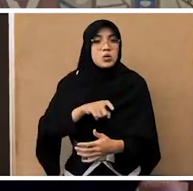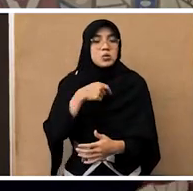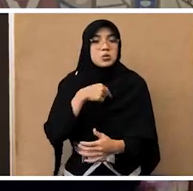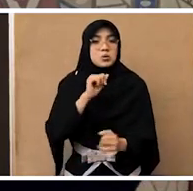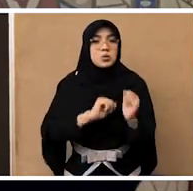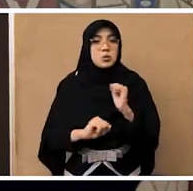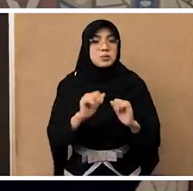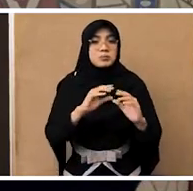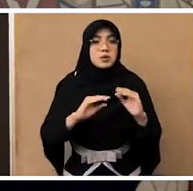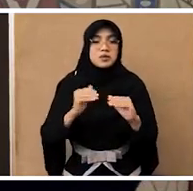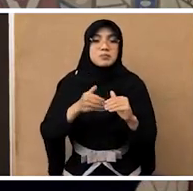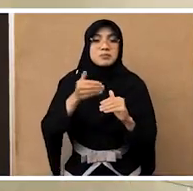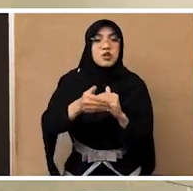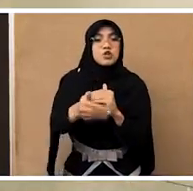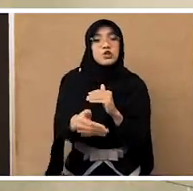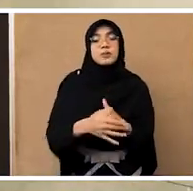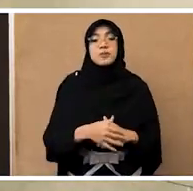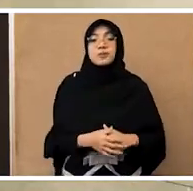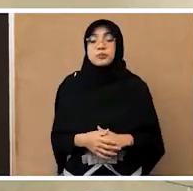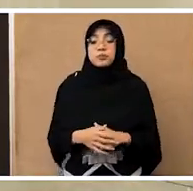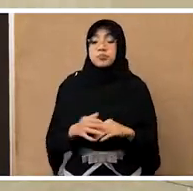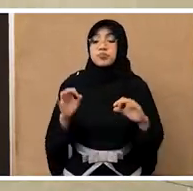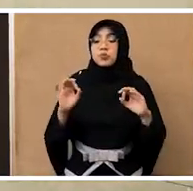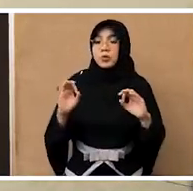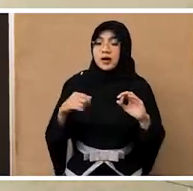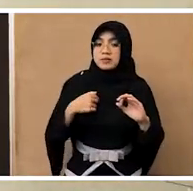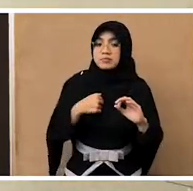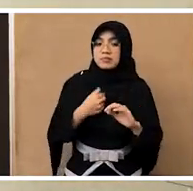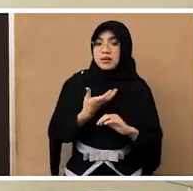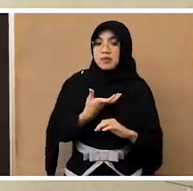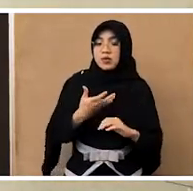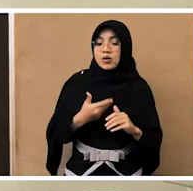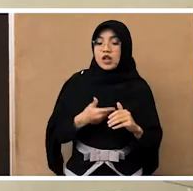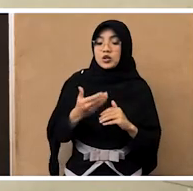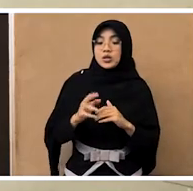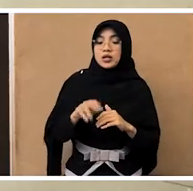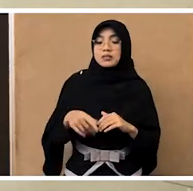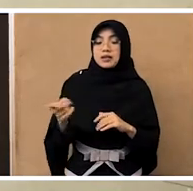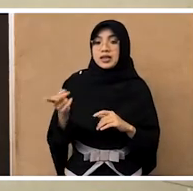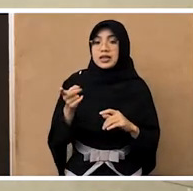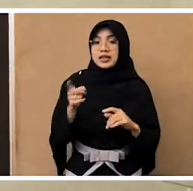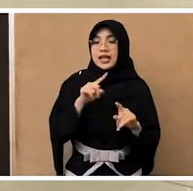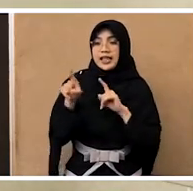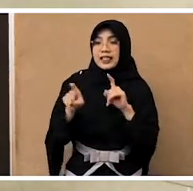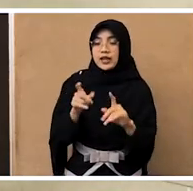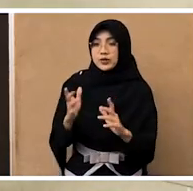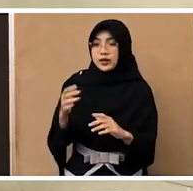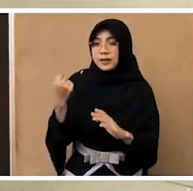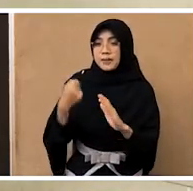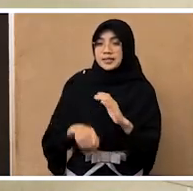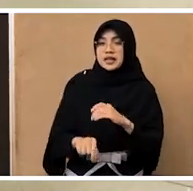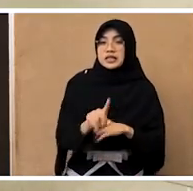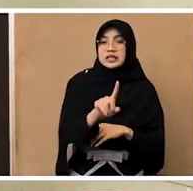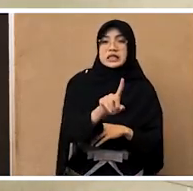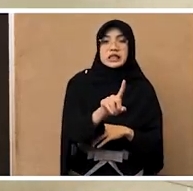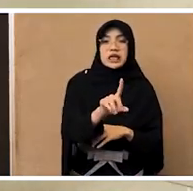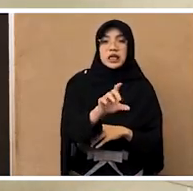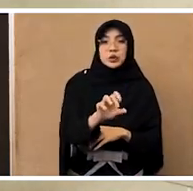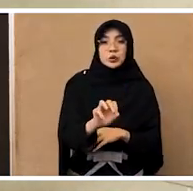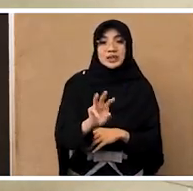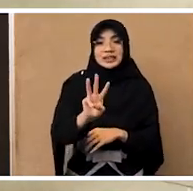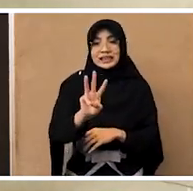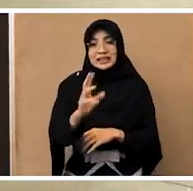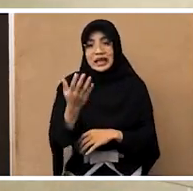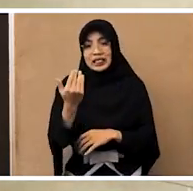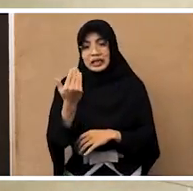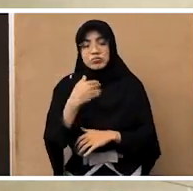dibahas lebih lanjut Saya ingin apa melanjutkan pertanyaan Mas Fadli dari yang pasal 100 ee 3 tadi